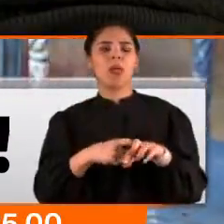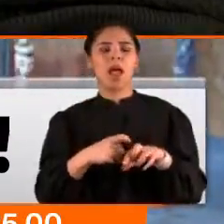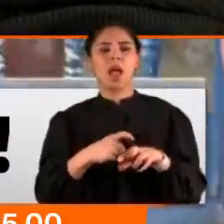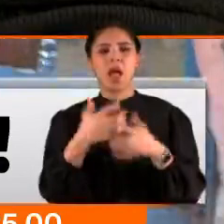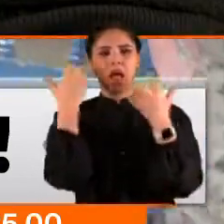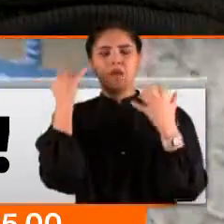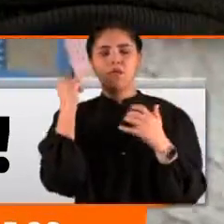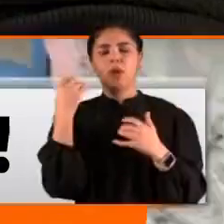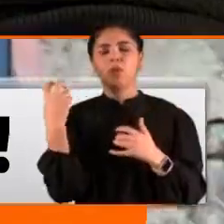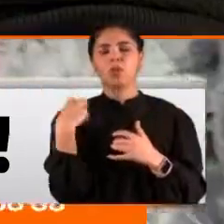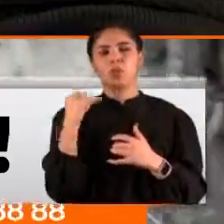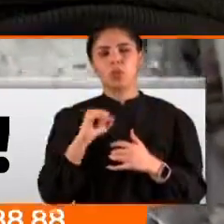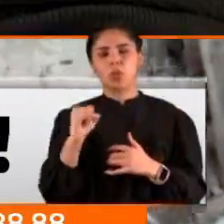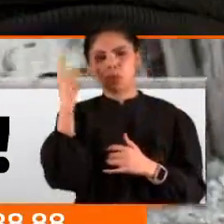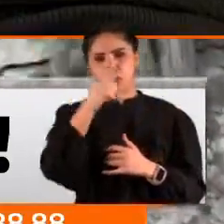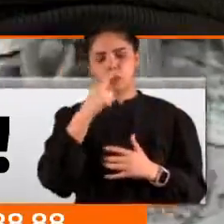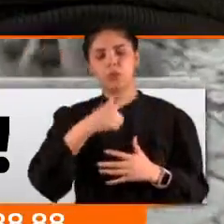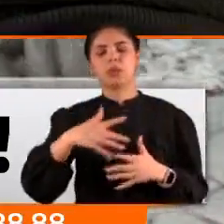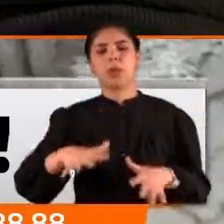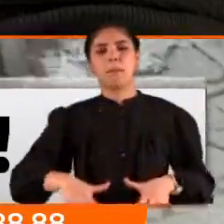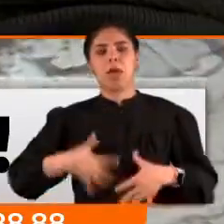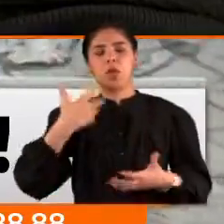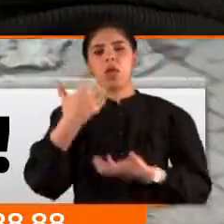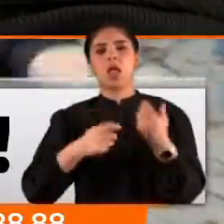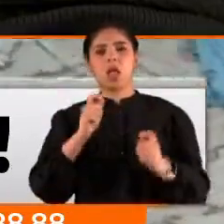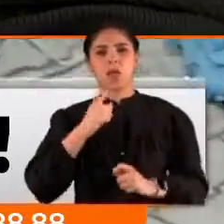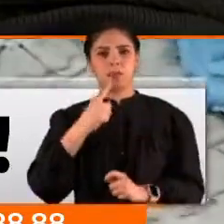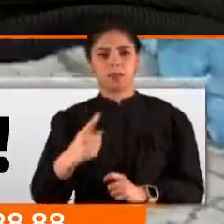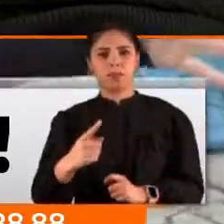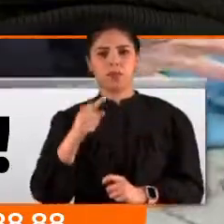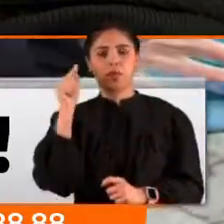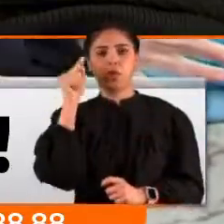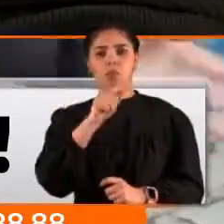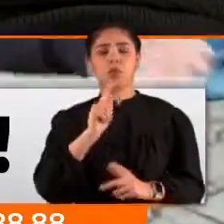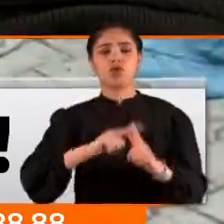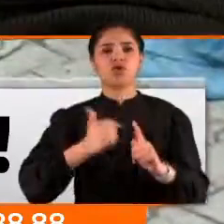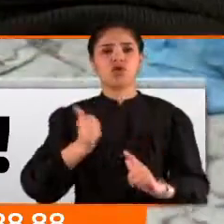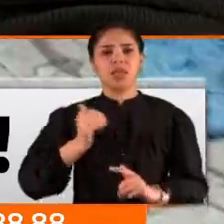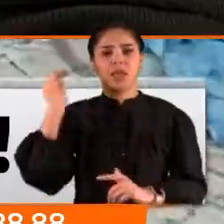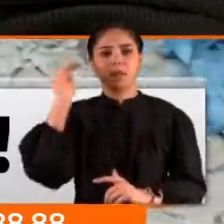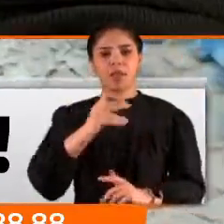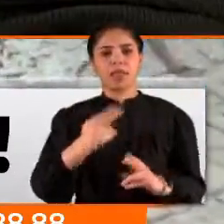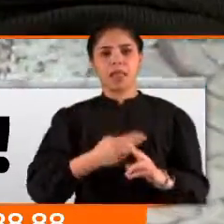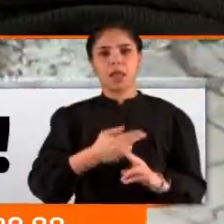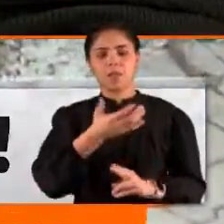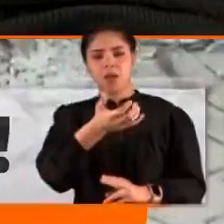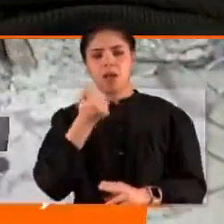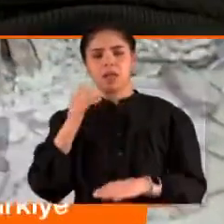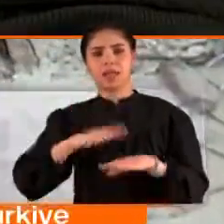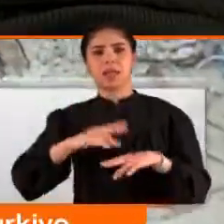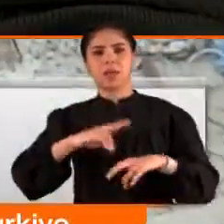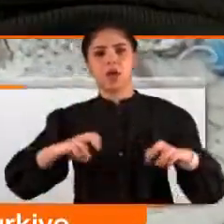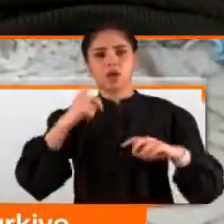ihbar kabul eden ekipler Tokat il jandarma olay yeri ekipleri o gübre alanına geldi ve numune aldı işte yapılan